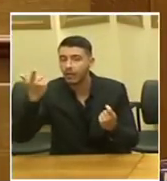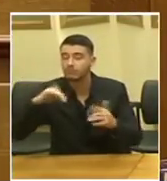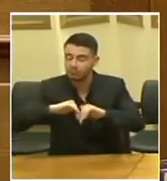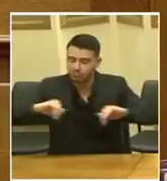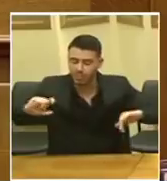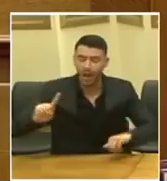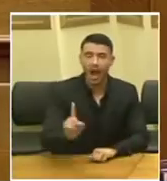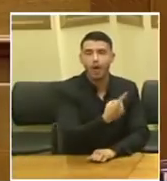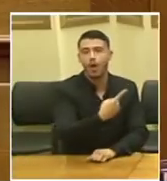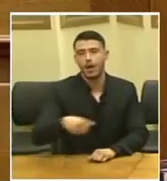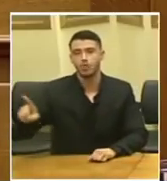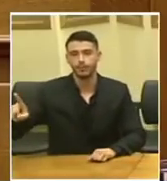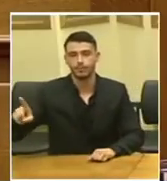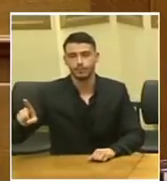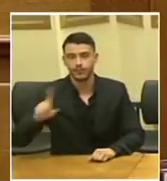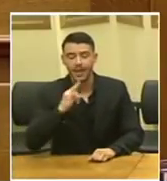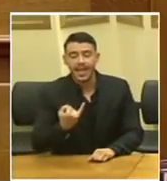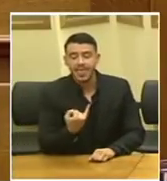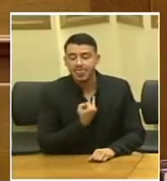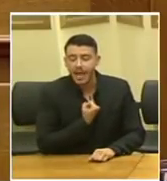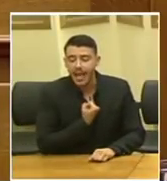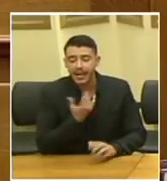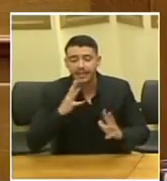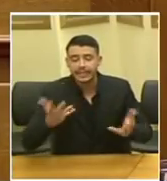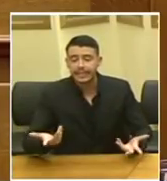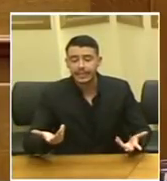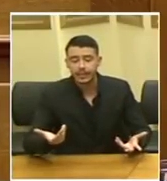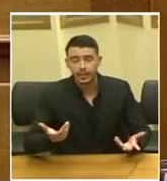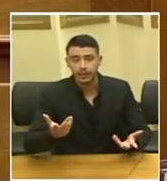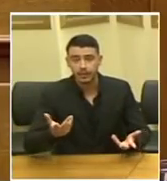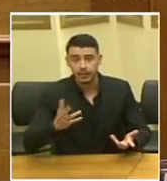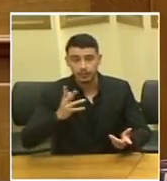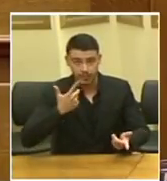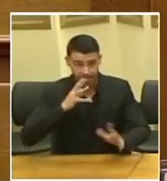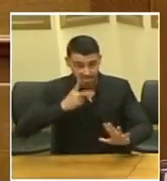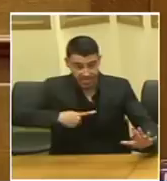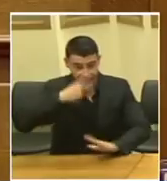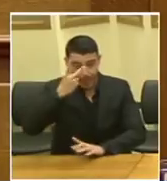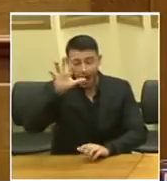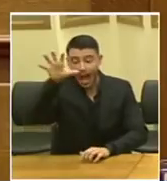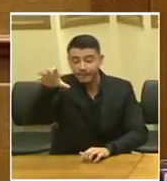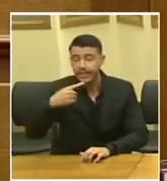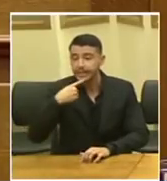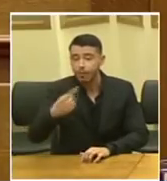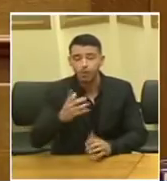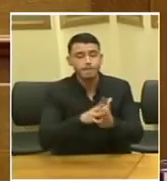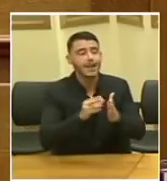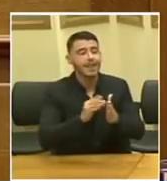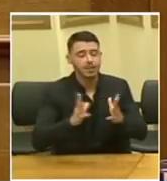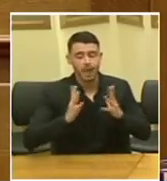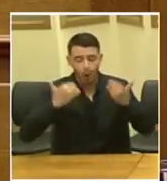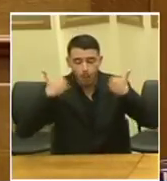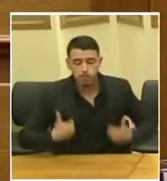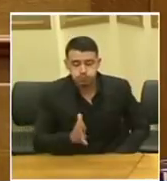λοιπόν η ηθαγένεια? Δεν είναι δικαίωμα αυτοπροσδιορισμού του κράτους? Δεν είναι μια